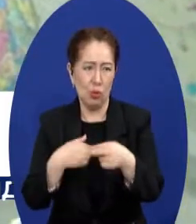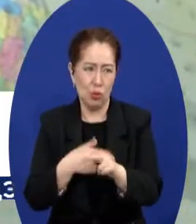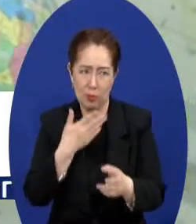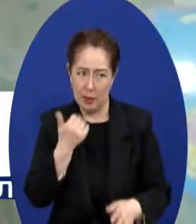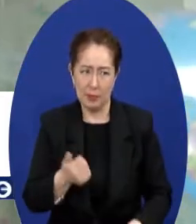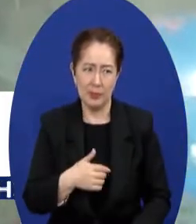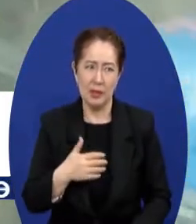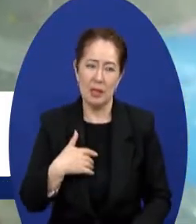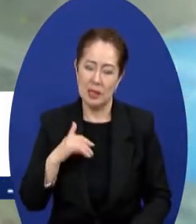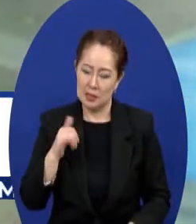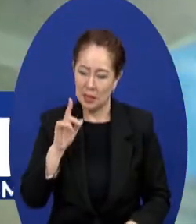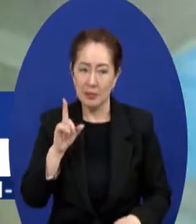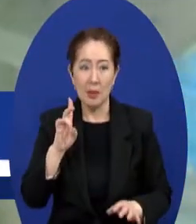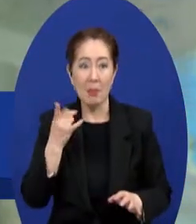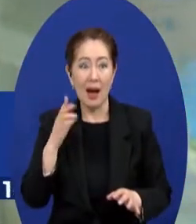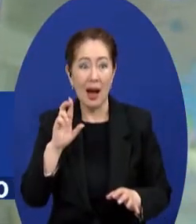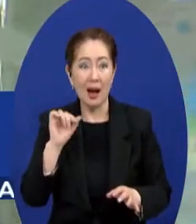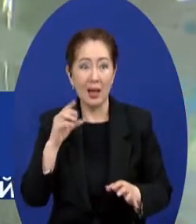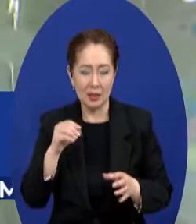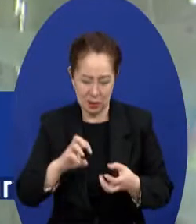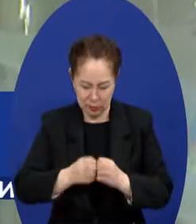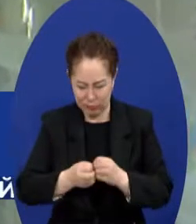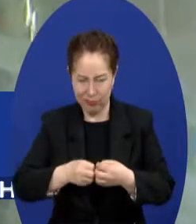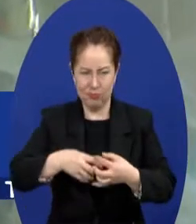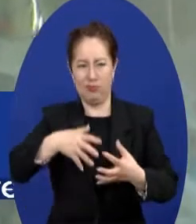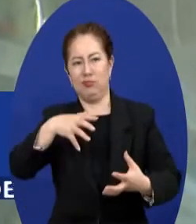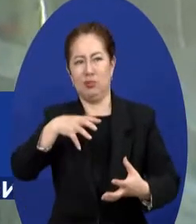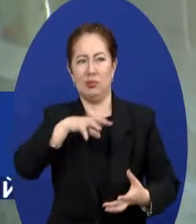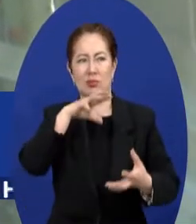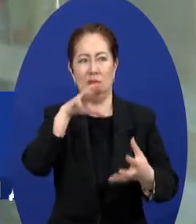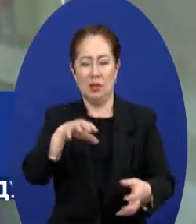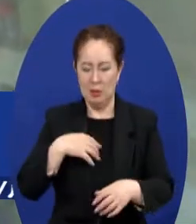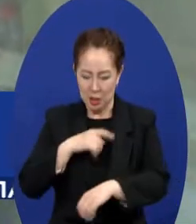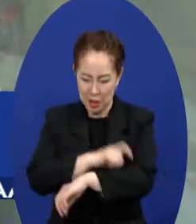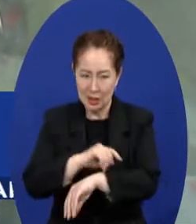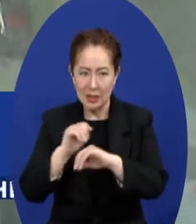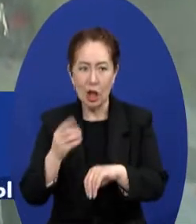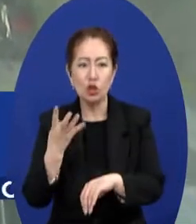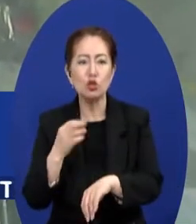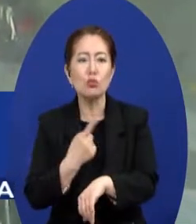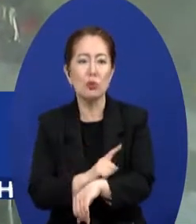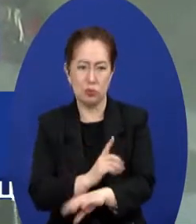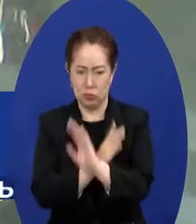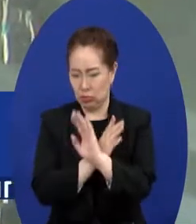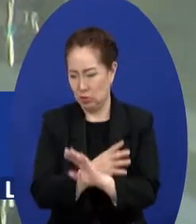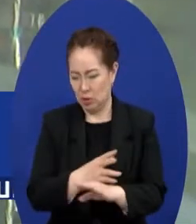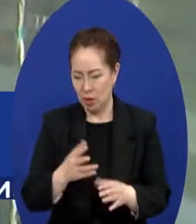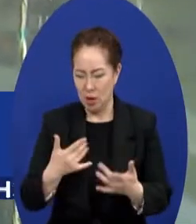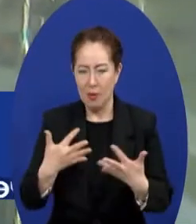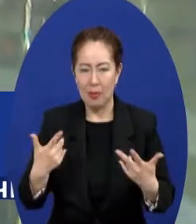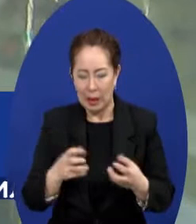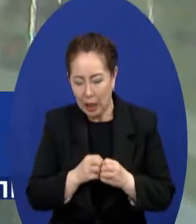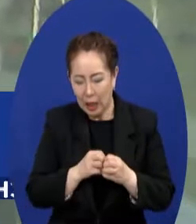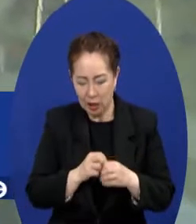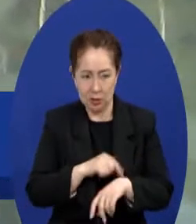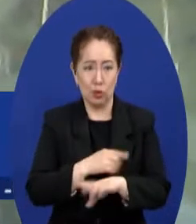нэг багажийн өксрээд ангиудаар ингээд бариад явхад миний хичээл нь 40 минут дуусах хэмжээнд ийм одоо багшнууд дээр байгаа. Тэгэхээр